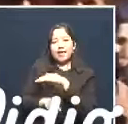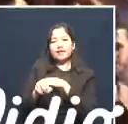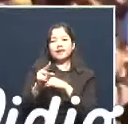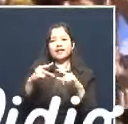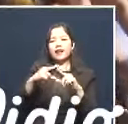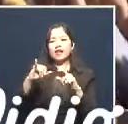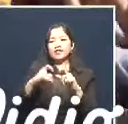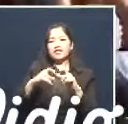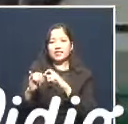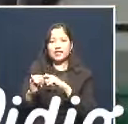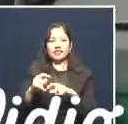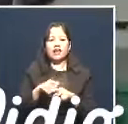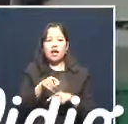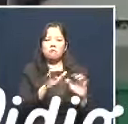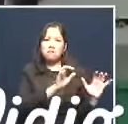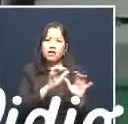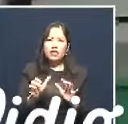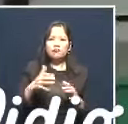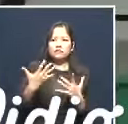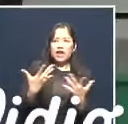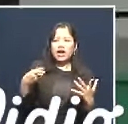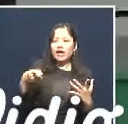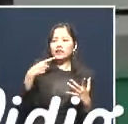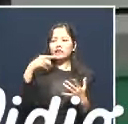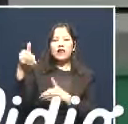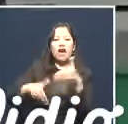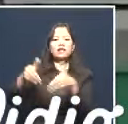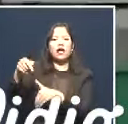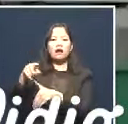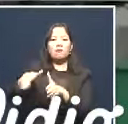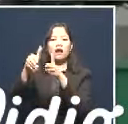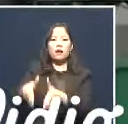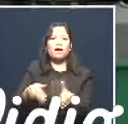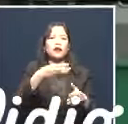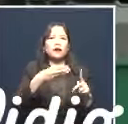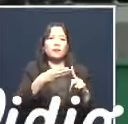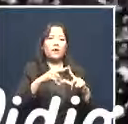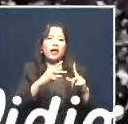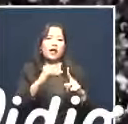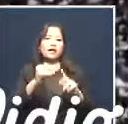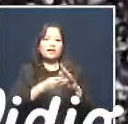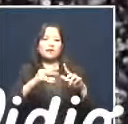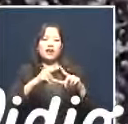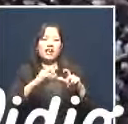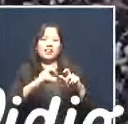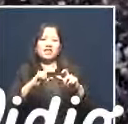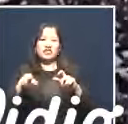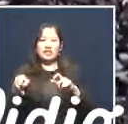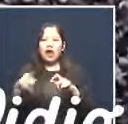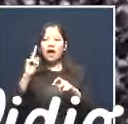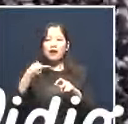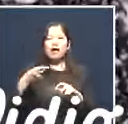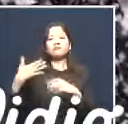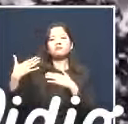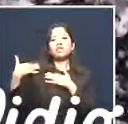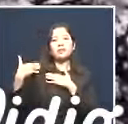ribu warga mengiringi upacara pemakaman Ebrahim Raisi. Raisi sebelumnya tewas bersama dengan sejumlah pejabat Iran lainnya